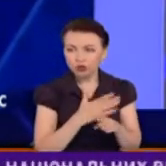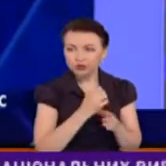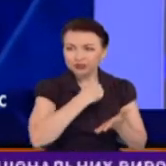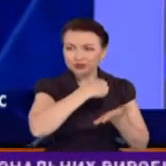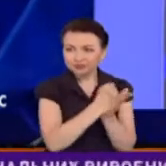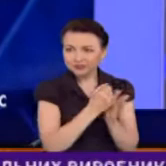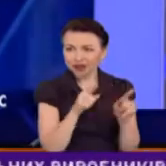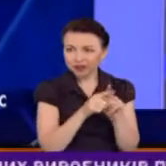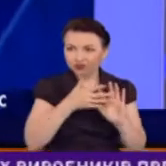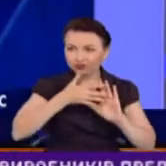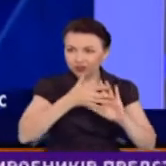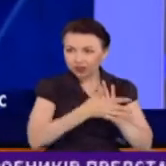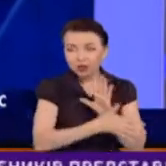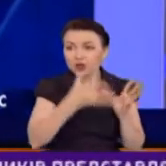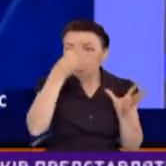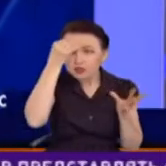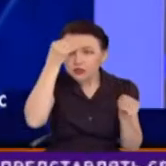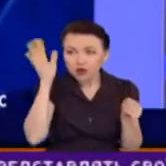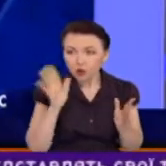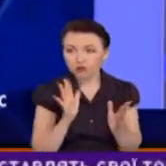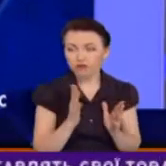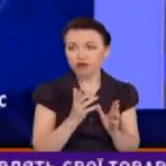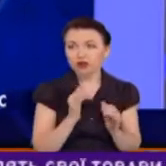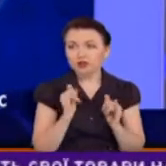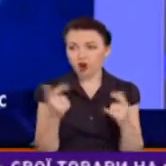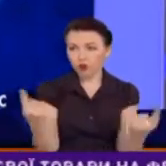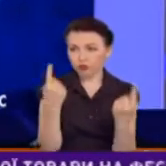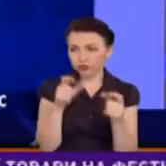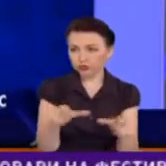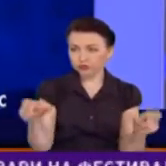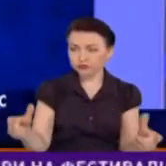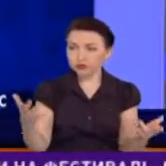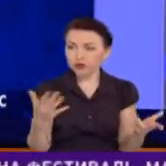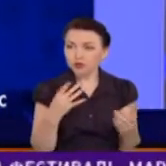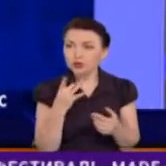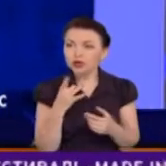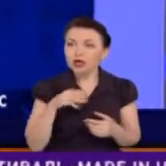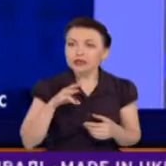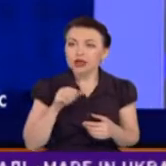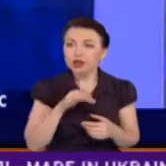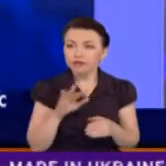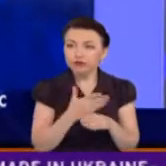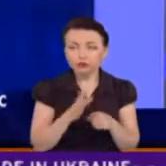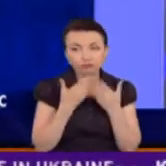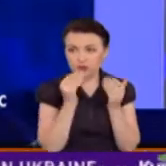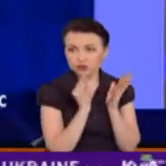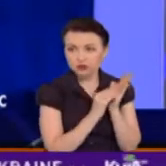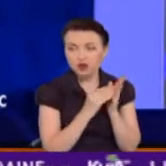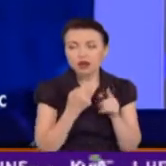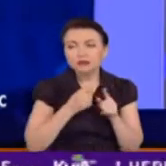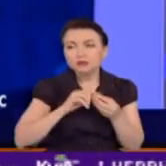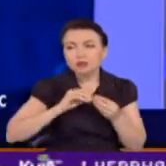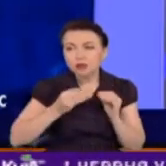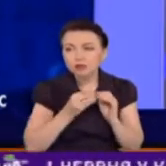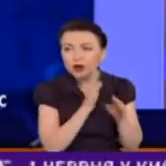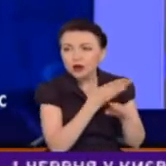питомі витрати, він не врахував їх для побутових споживачів. Їх в тарифі на розподіл немає. Але це насправді проблема